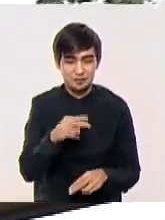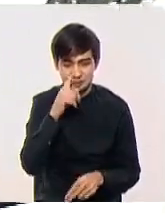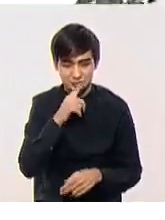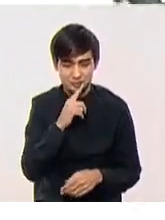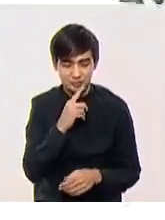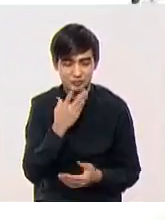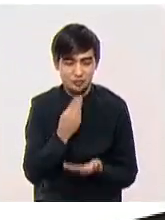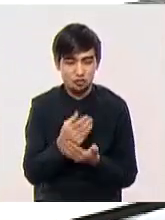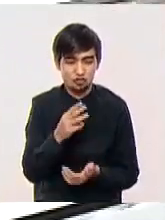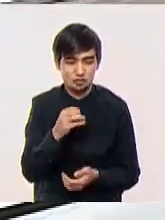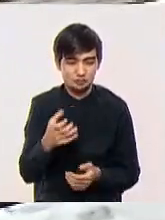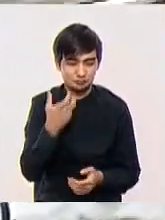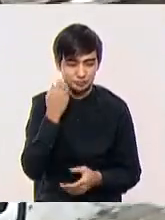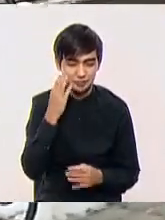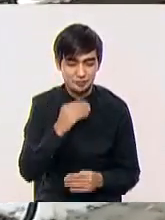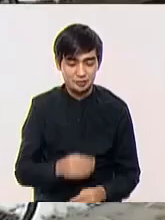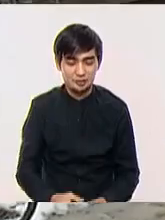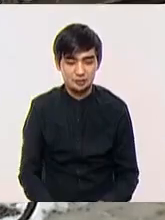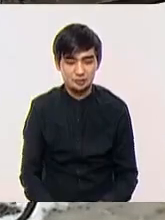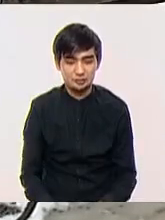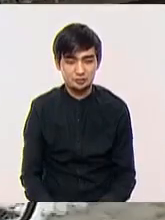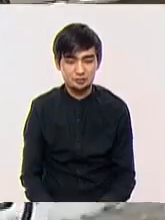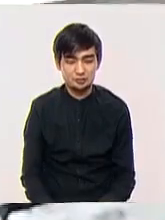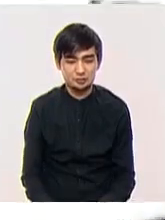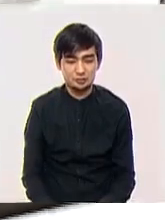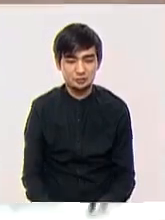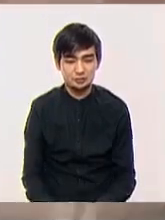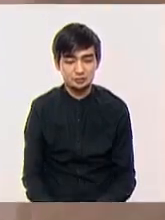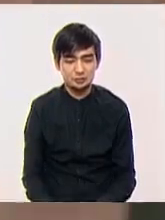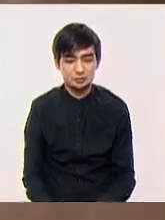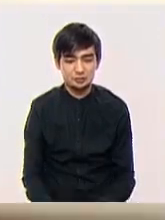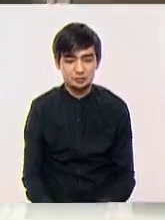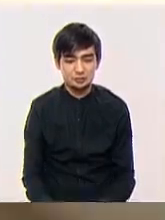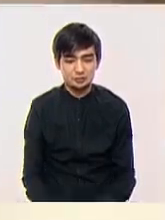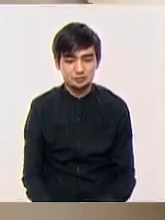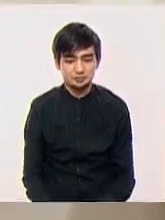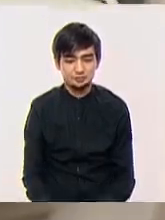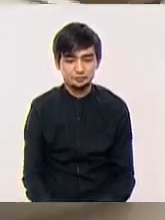Не упустите свой шанс. Наталья Раем, Думан Сулейменов, Информбюро Алматы.